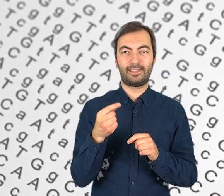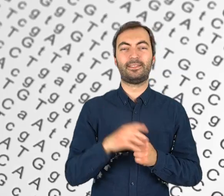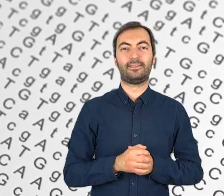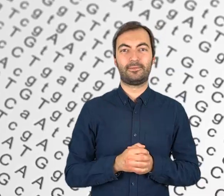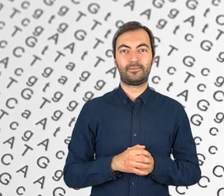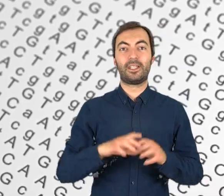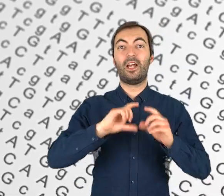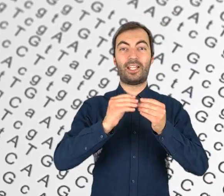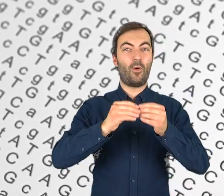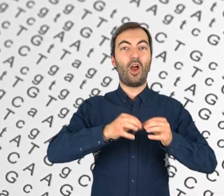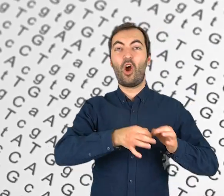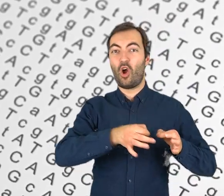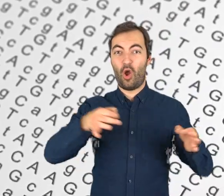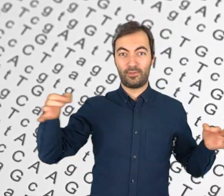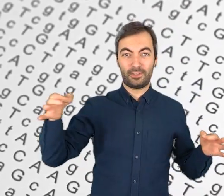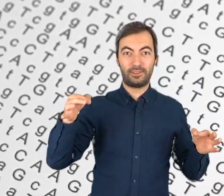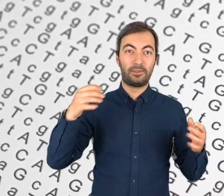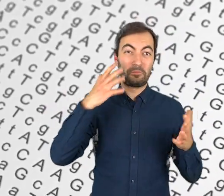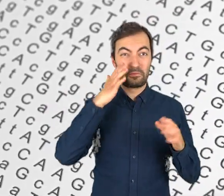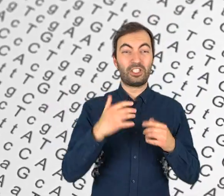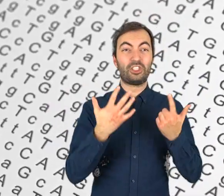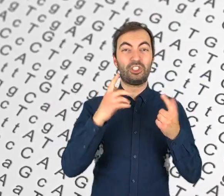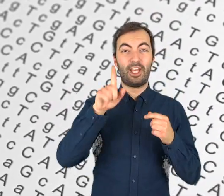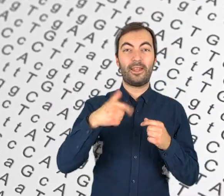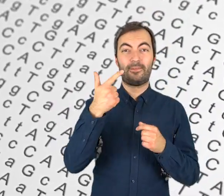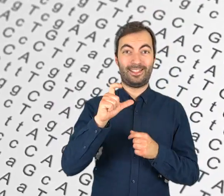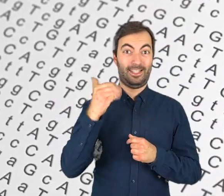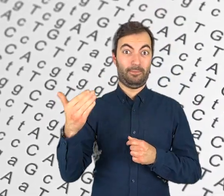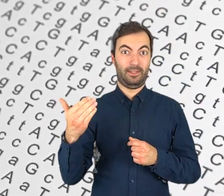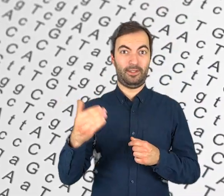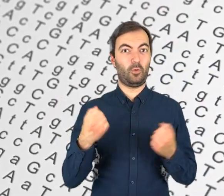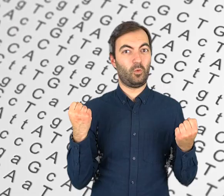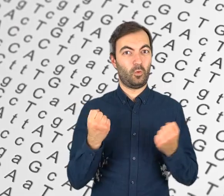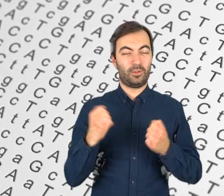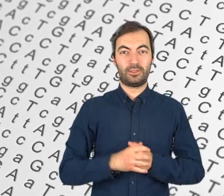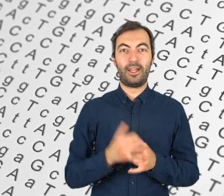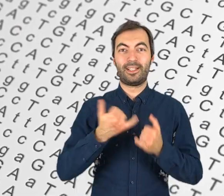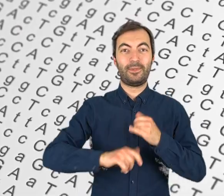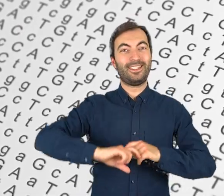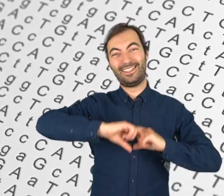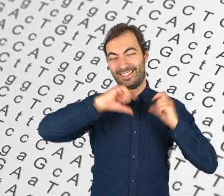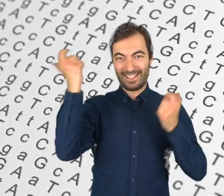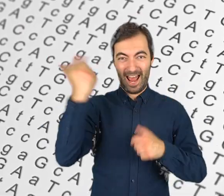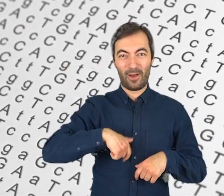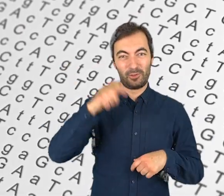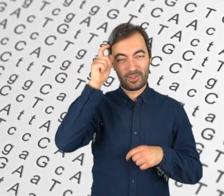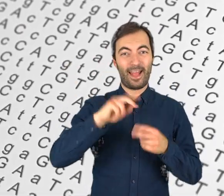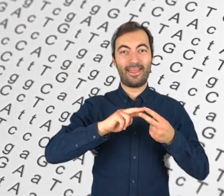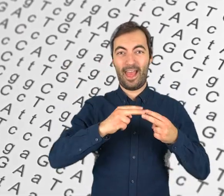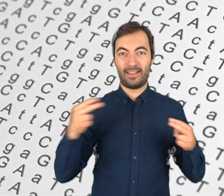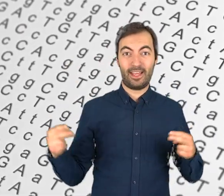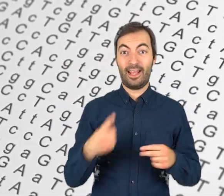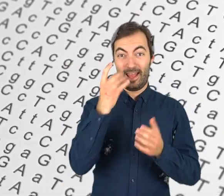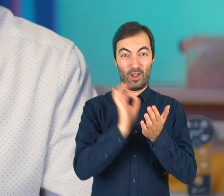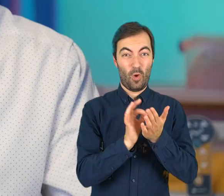mierzyłby on aż 7,2 cm długości. Gdyby rozwinąć całe nasze DNA jednej komórki, mierzyłoby około